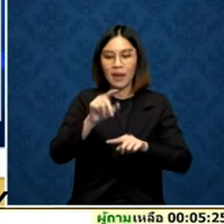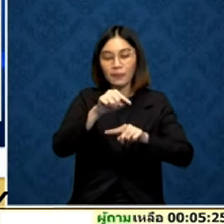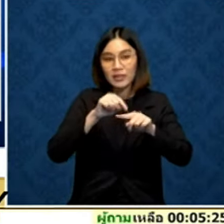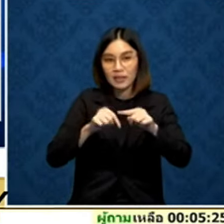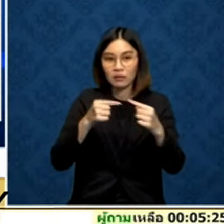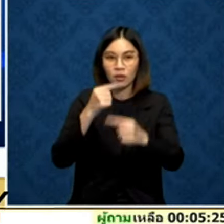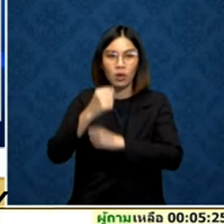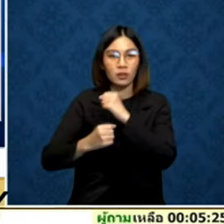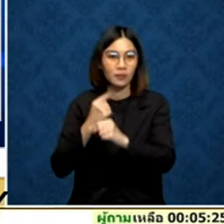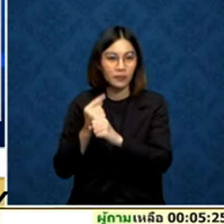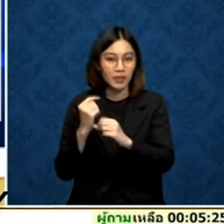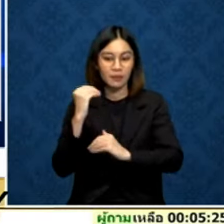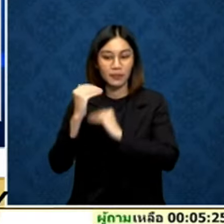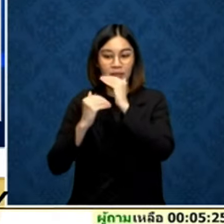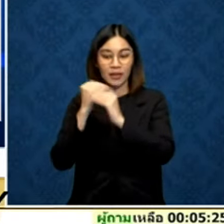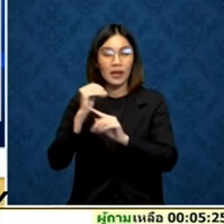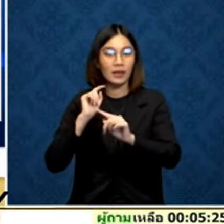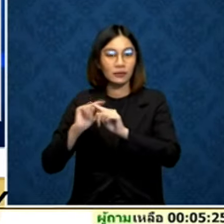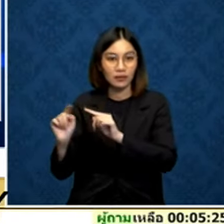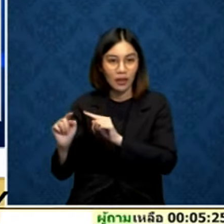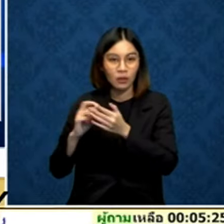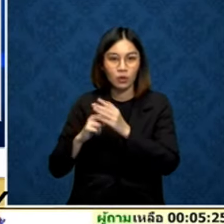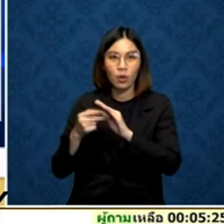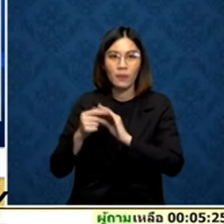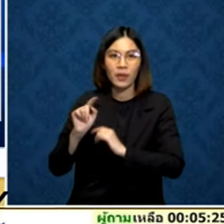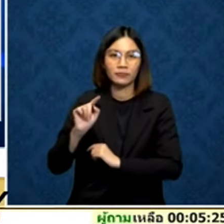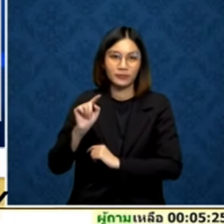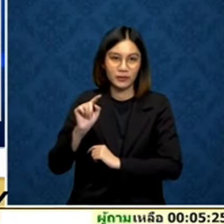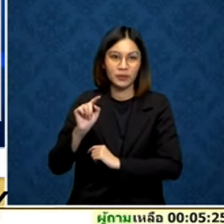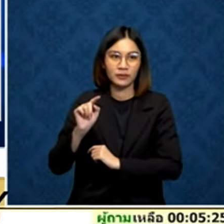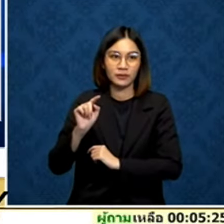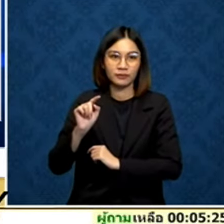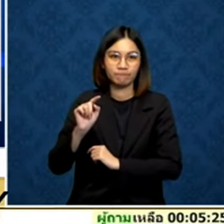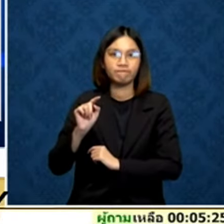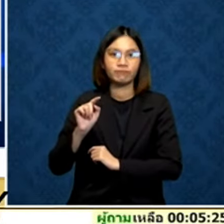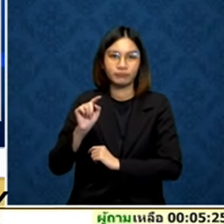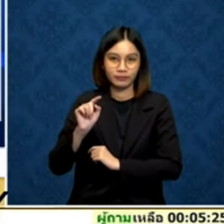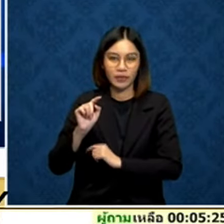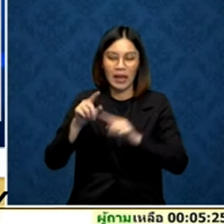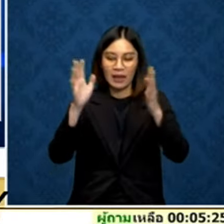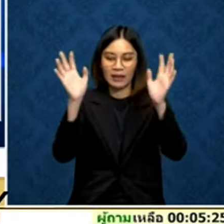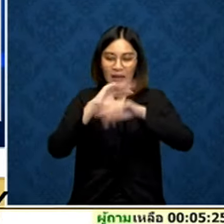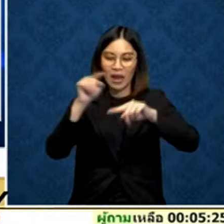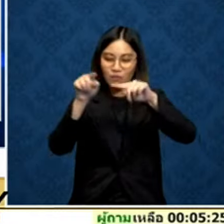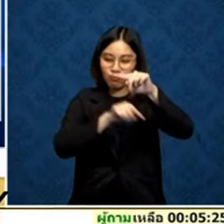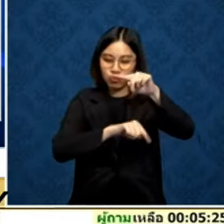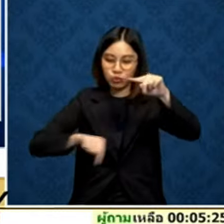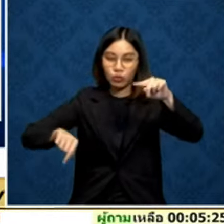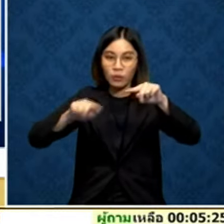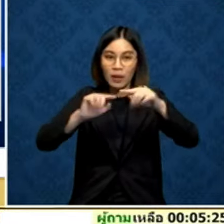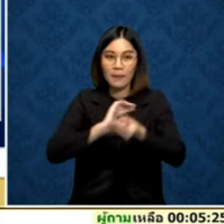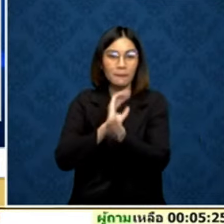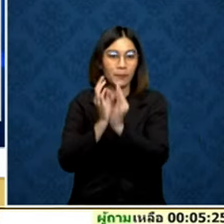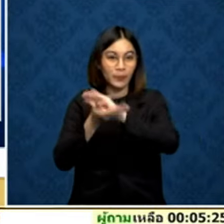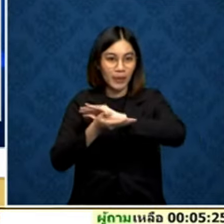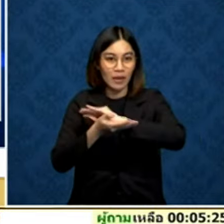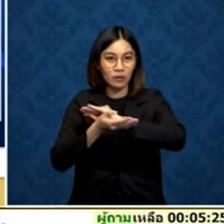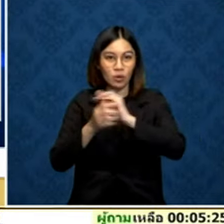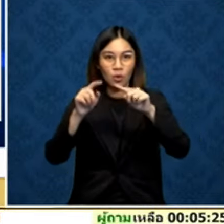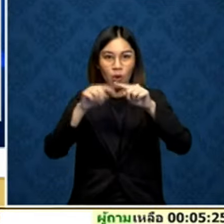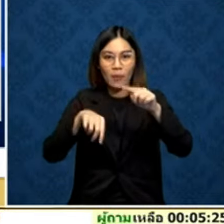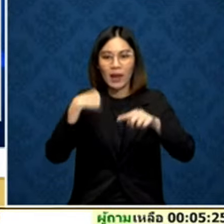ครับการเจริญเติบโตส่วนใหญ่เป็น K-shape recovery หรือเป็นช่วงพีระมิดนะครับ K-shape ก็คือว่าช่วงบนก็คือโตคน